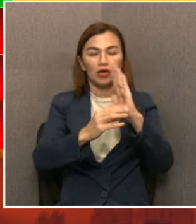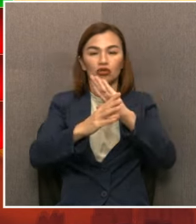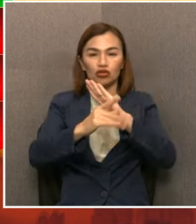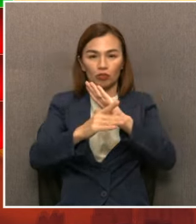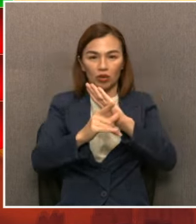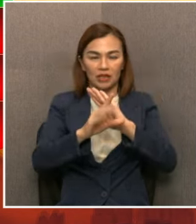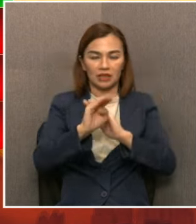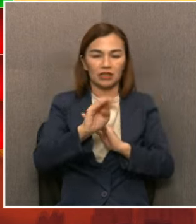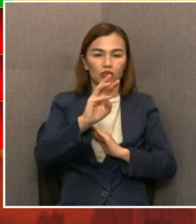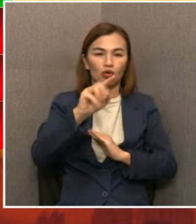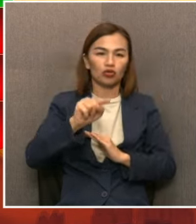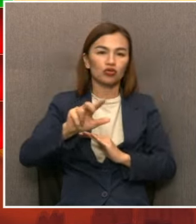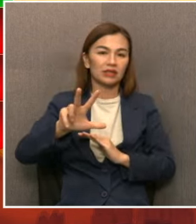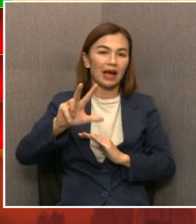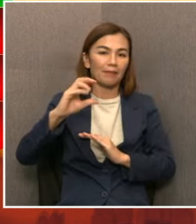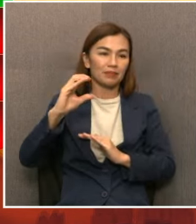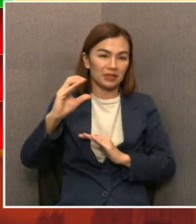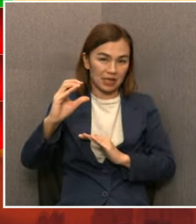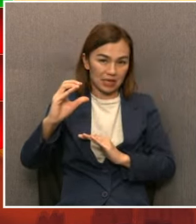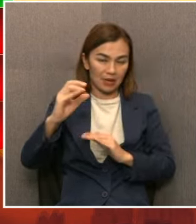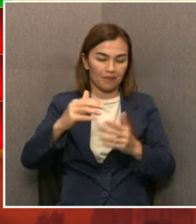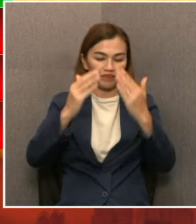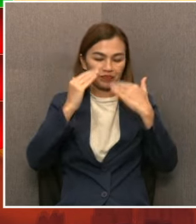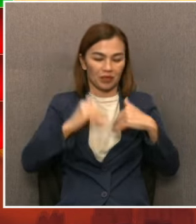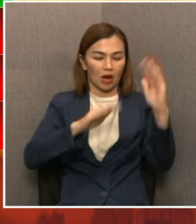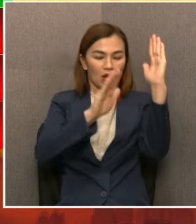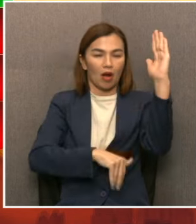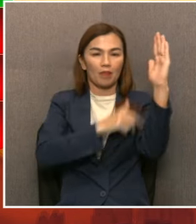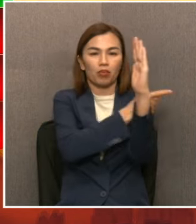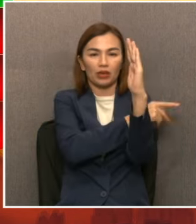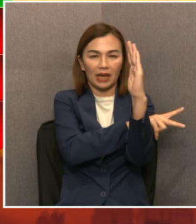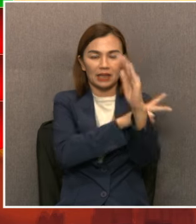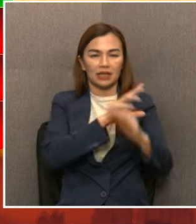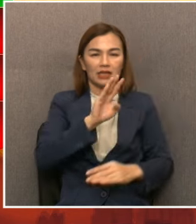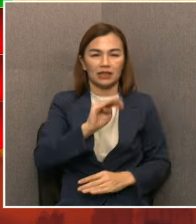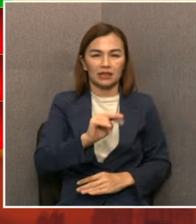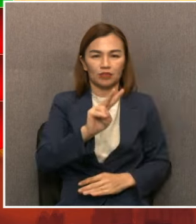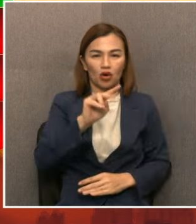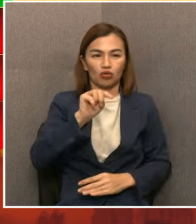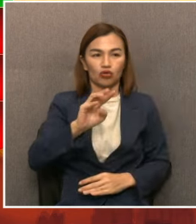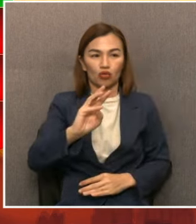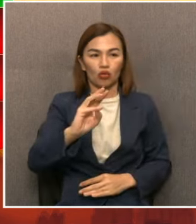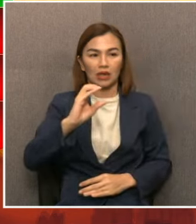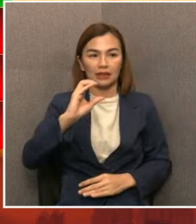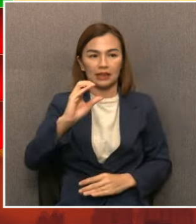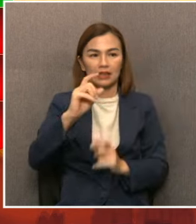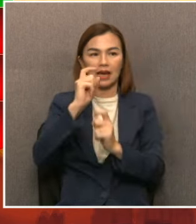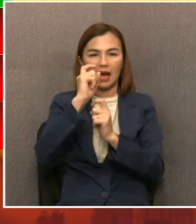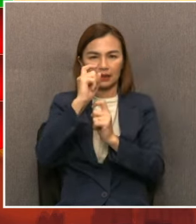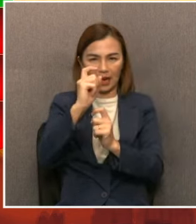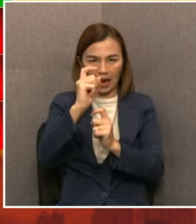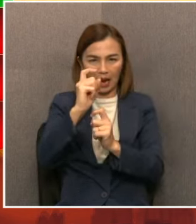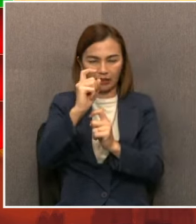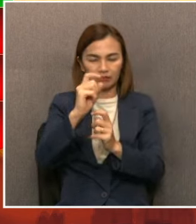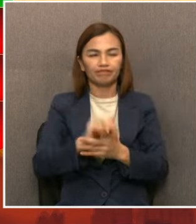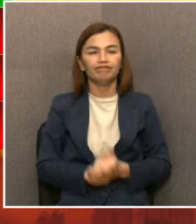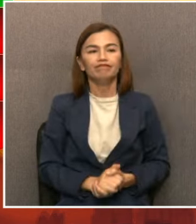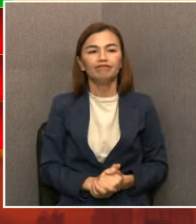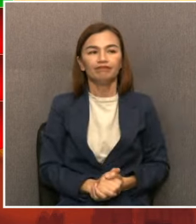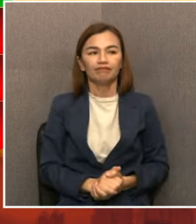46.3องศเซซและภูเก็ต 42.6องศเซซนี่ก็ขึ้นไว้เลยว่าอันตรายนะครับด้าน